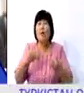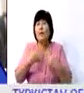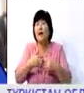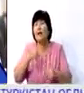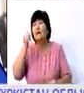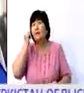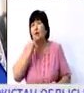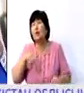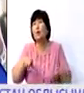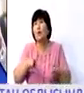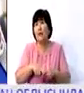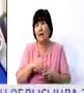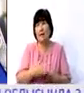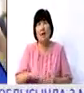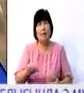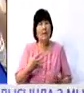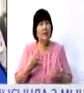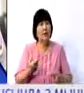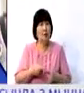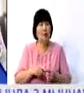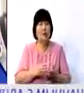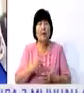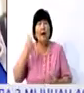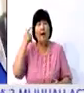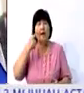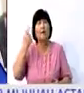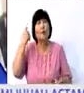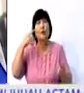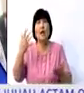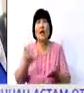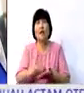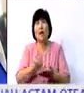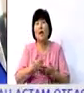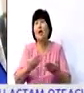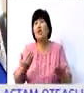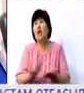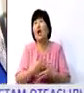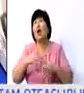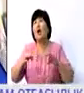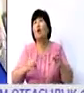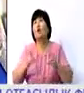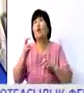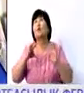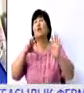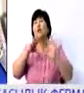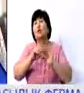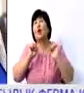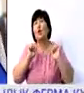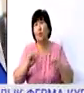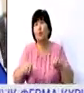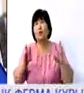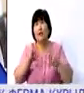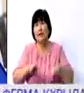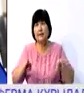механизмнің ескіруі деген сияқты. Біз енді осы бағытта ғалым өнертапқыштардың ойлап тапқан жаңа жобаларын өндіріске енгізуге мүмкіндігін